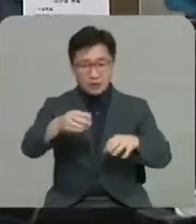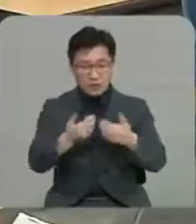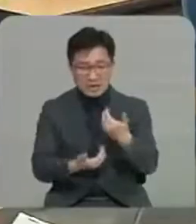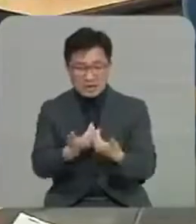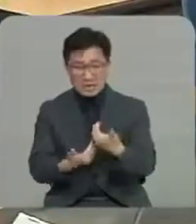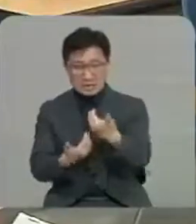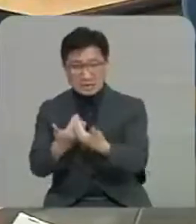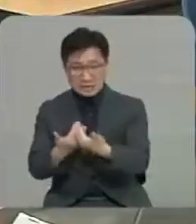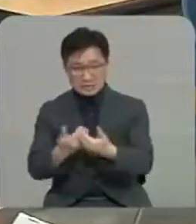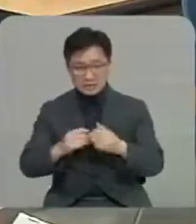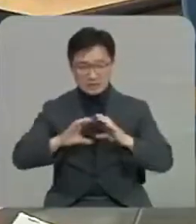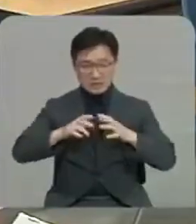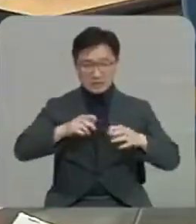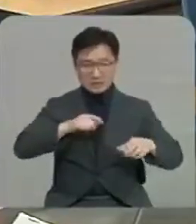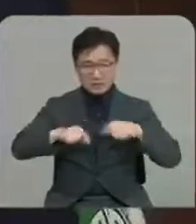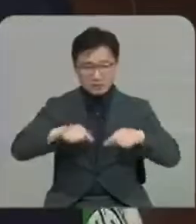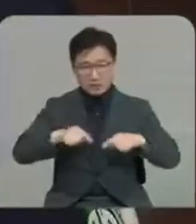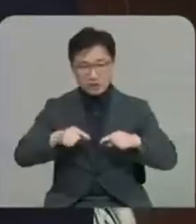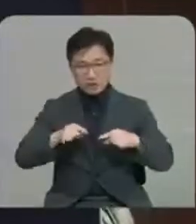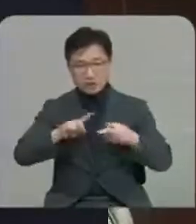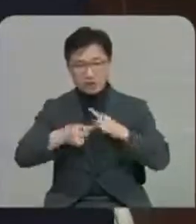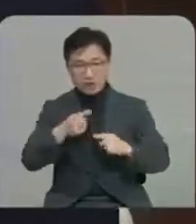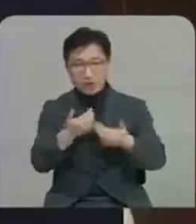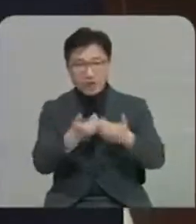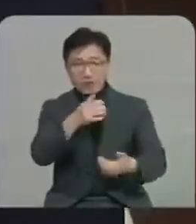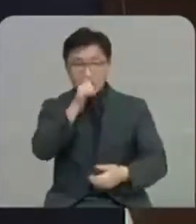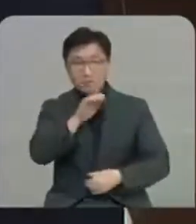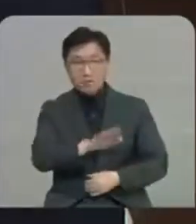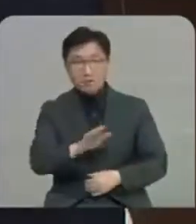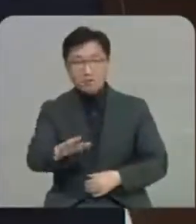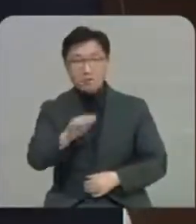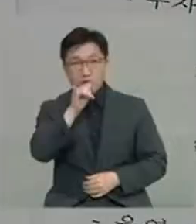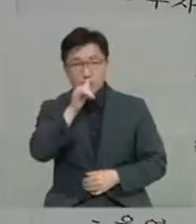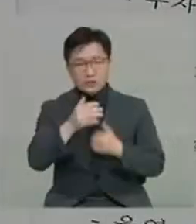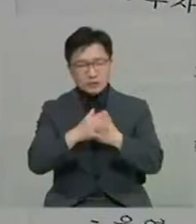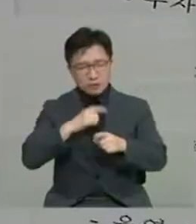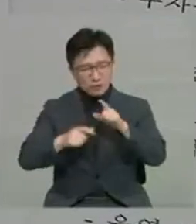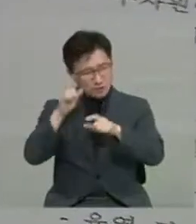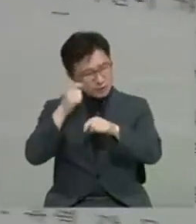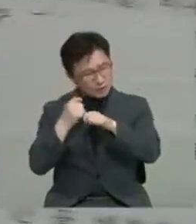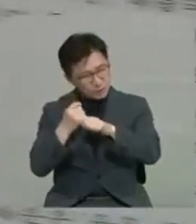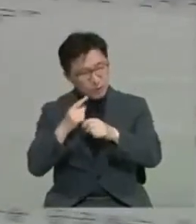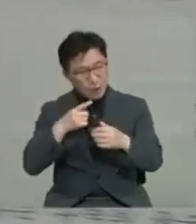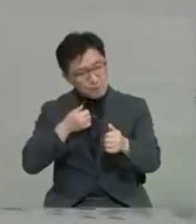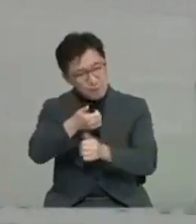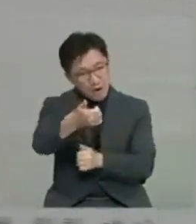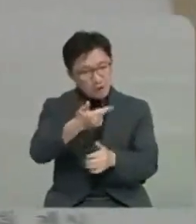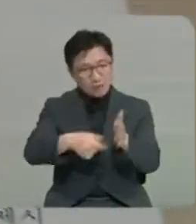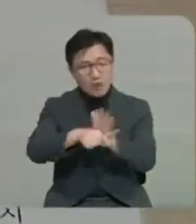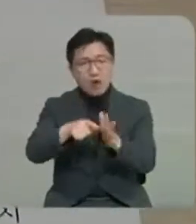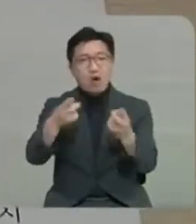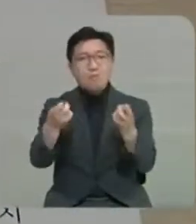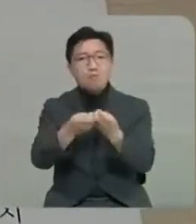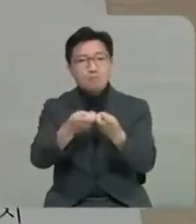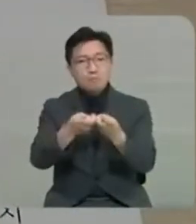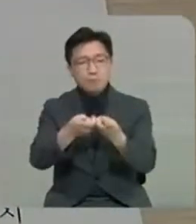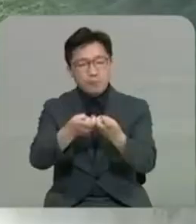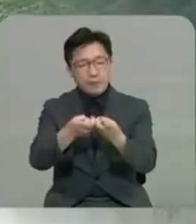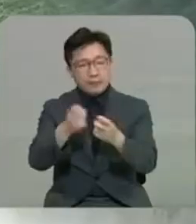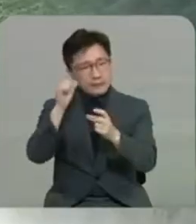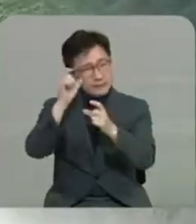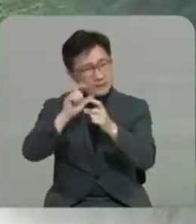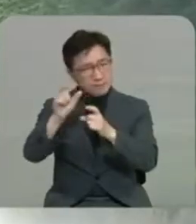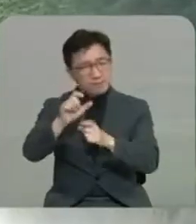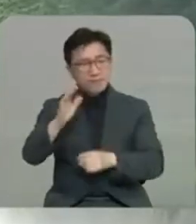정치권 대결 양상으로 치닫고 있는 물분쟁 치밀한 논리개발과 대응전략이 어느 때보다 절실한